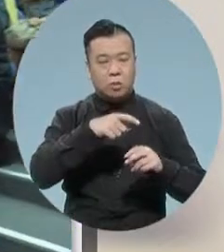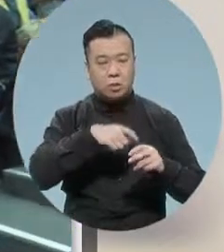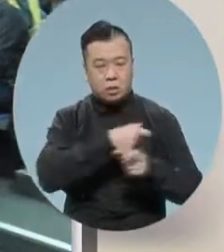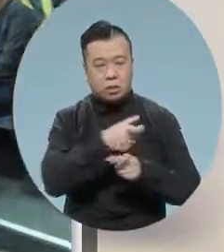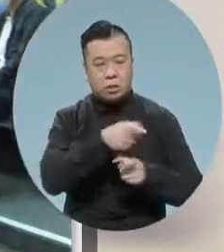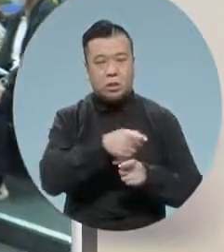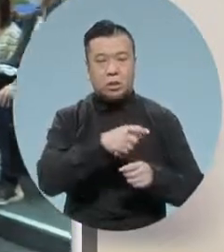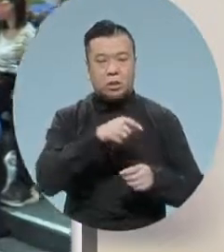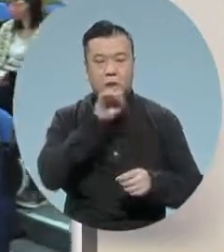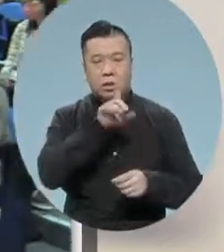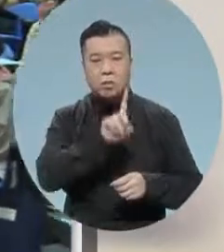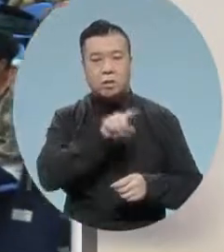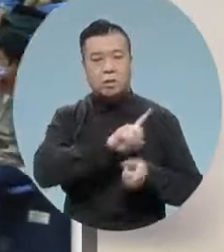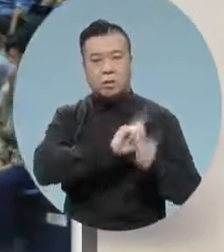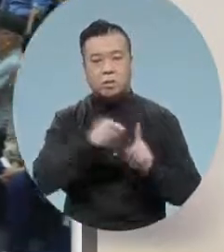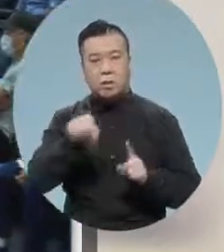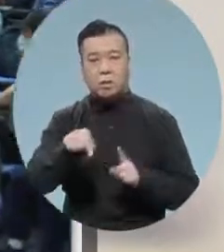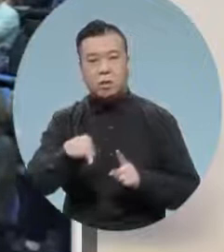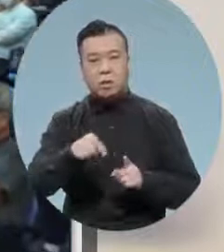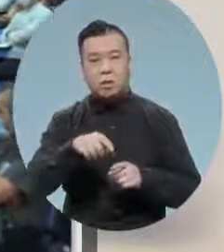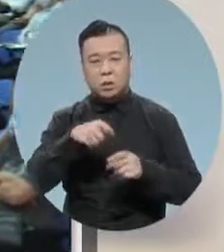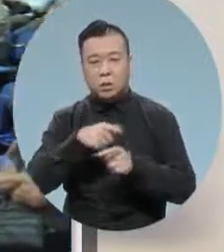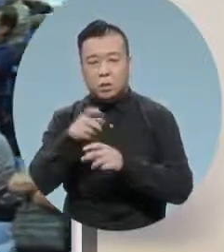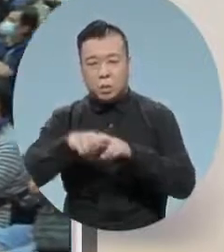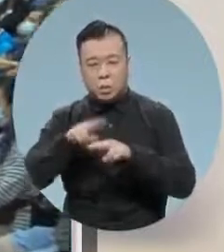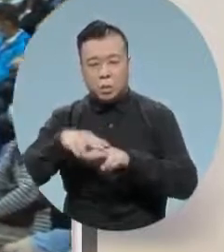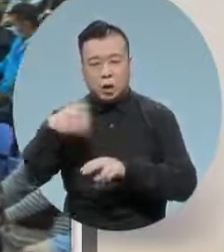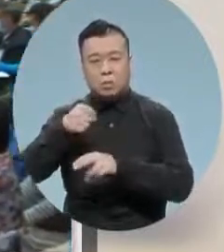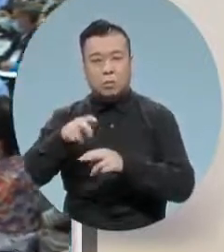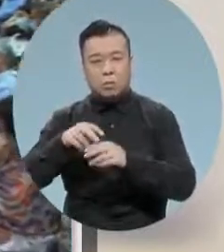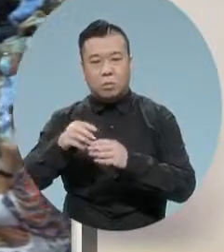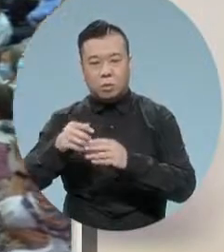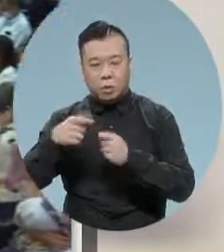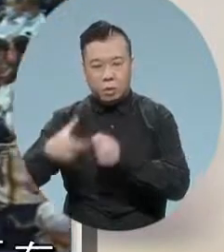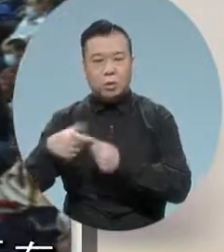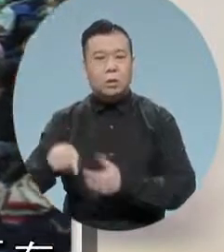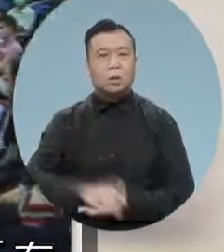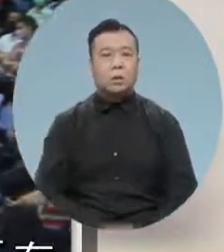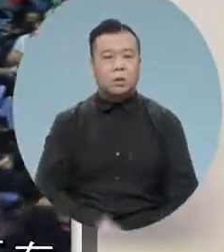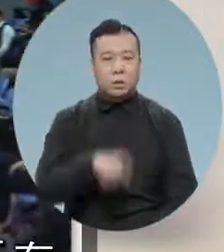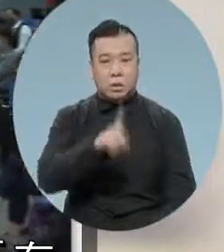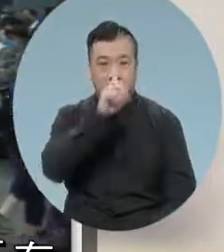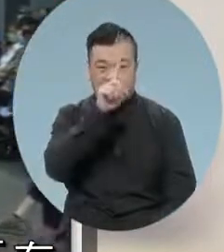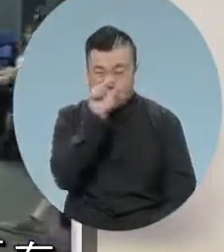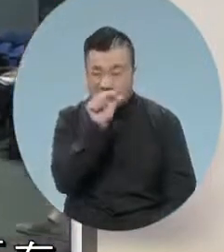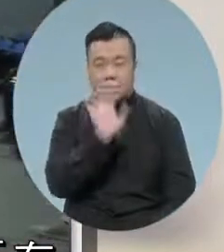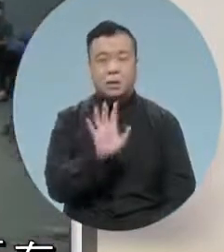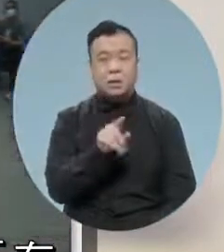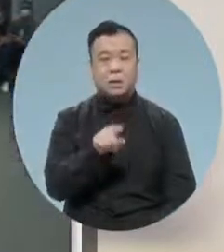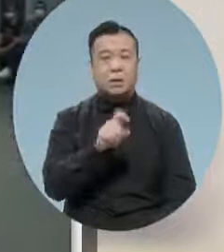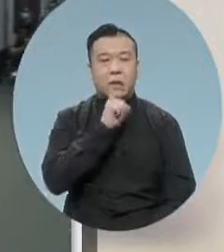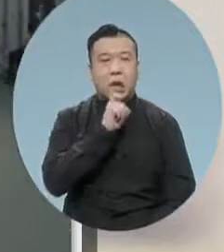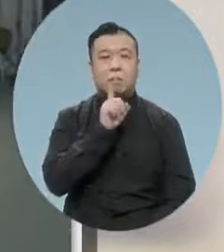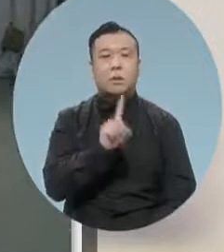有企业这个讲法呢，就取代了国营经济和国营企业。不要看一字之差，营变成